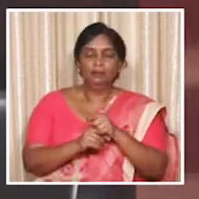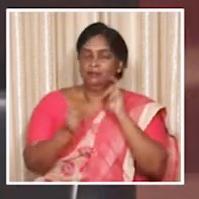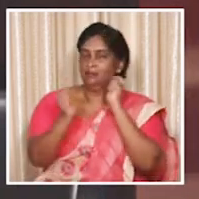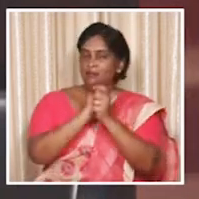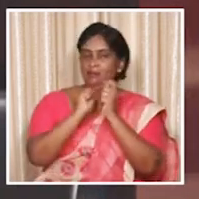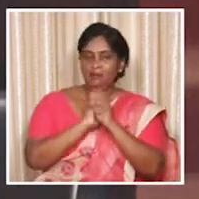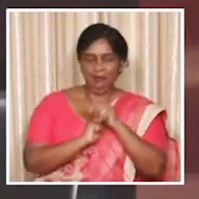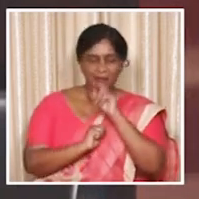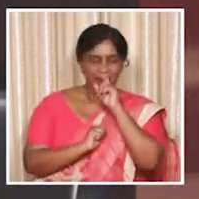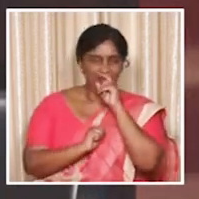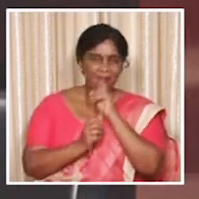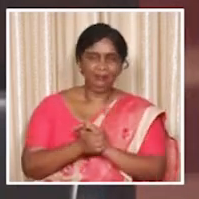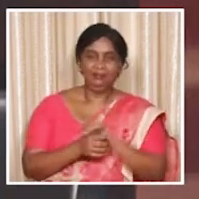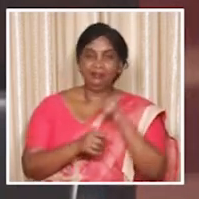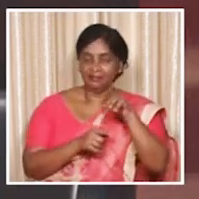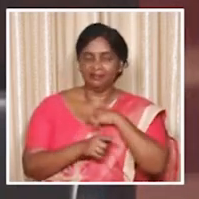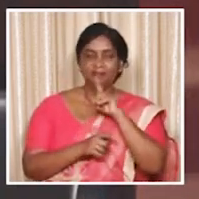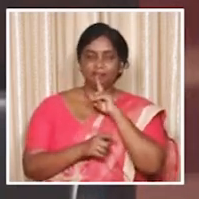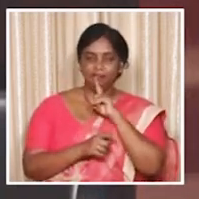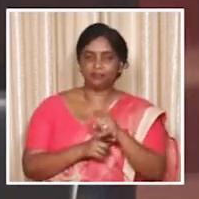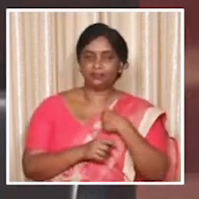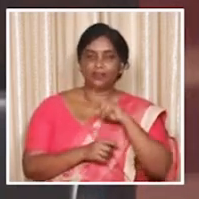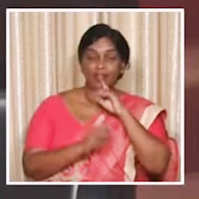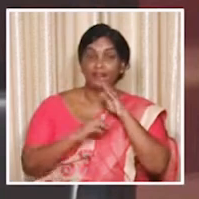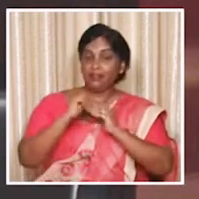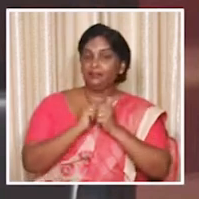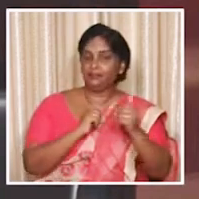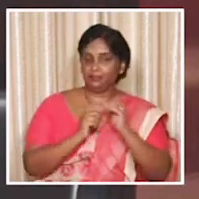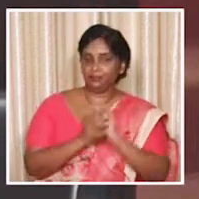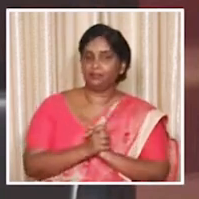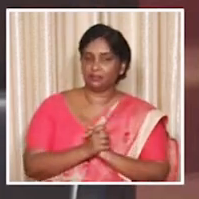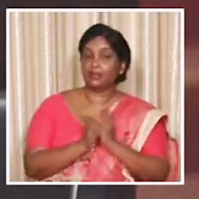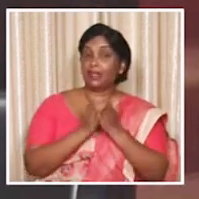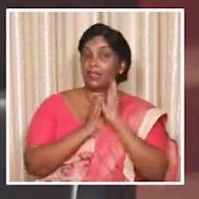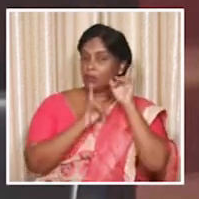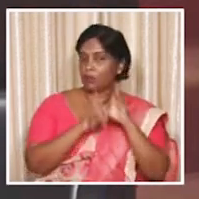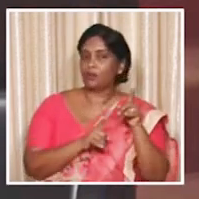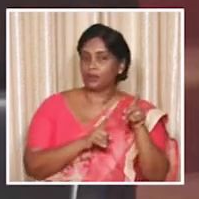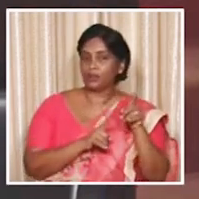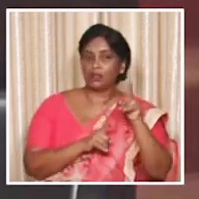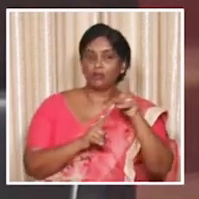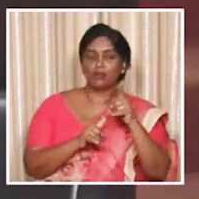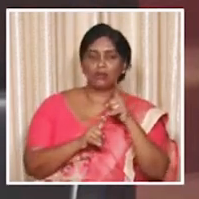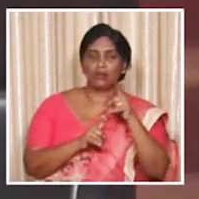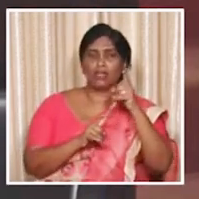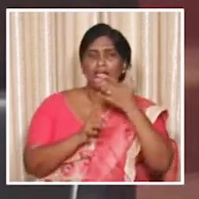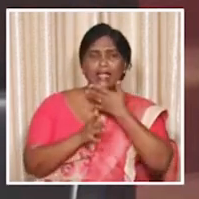වෙනස්කම් කෙරුවේ අන්න ඒකයි මම මේ උතුමාට කියන්නේ කරන ක්‍රමය ඉන්දියාව කරන ඔබ දොබුතු කියක් වල ලෝඩා කමිටිය